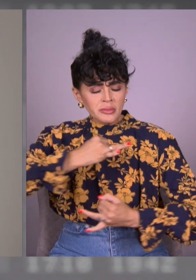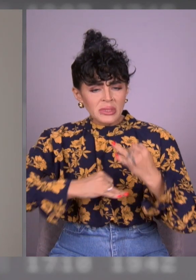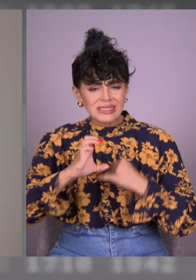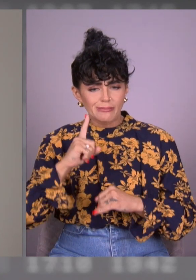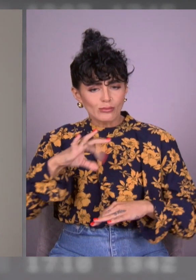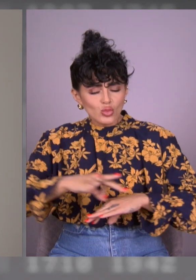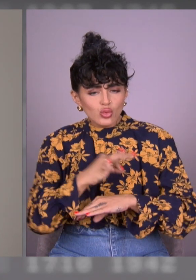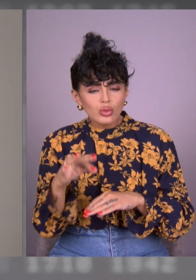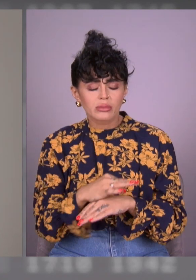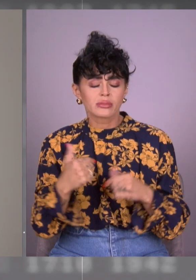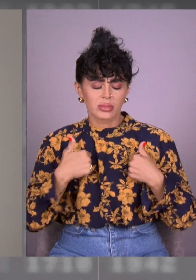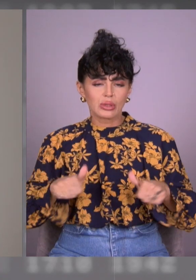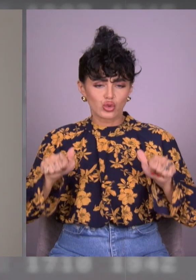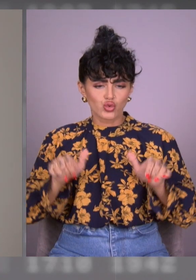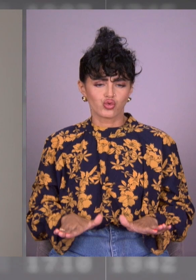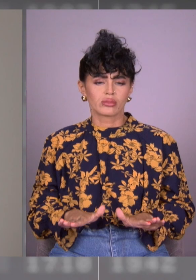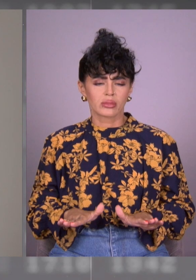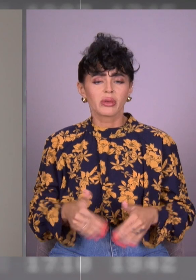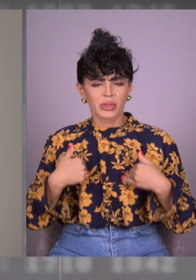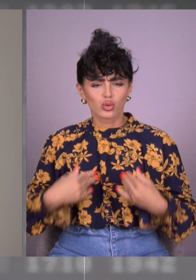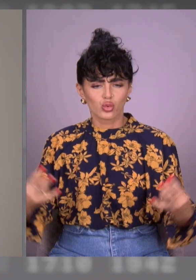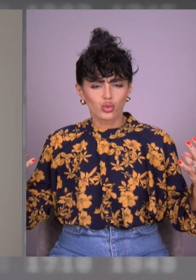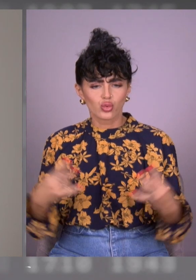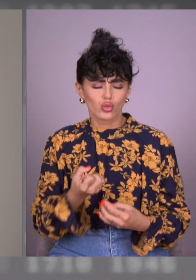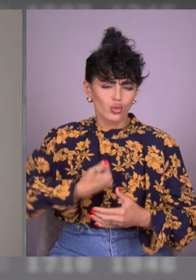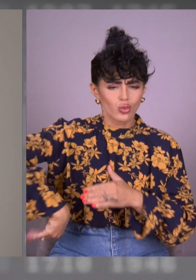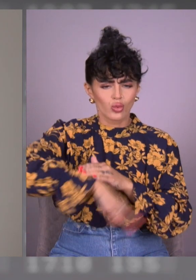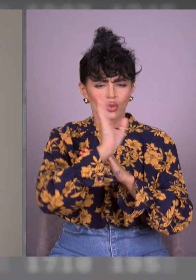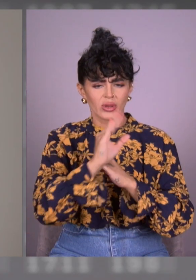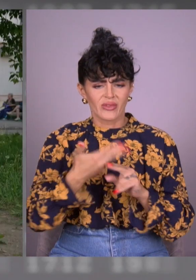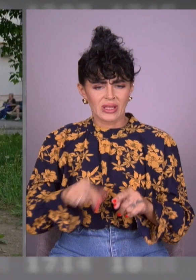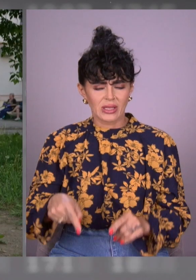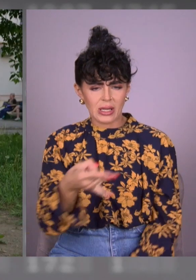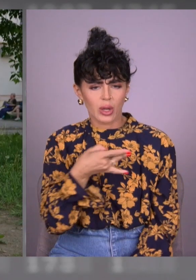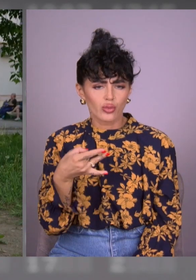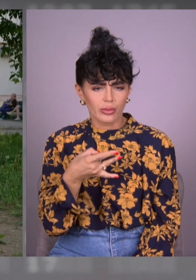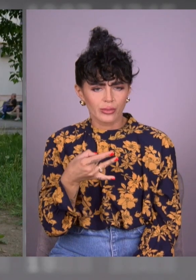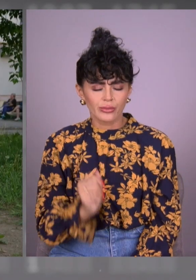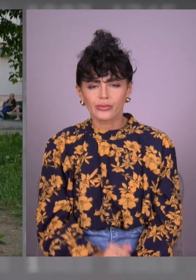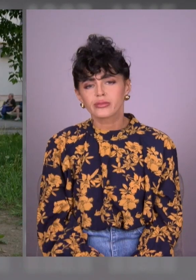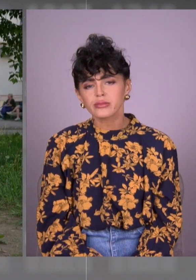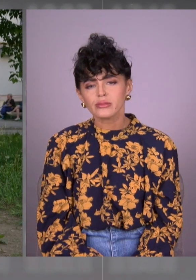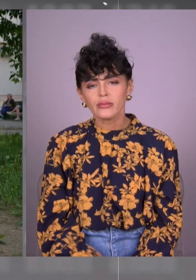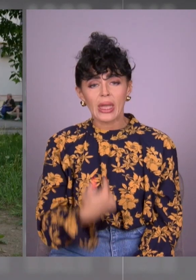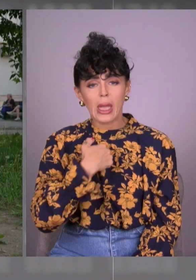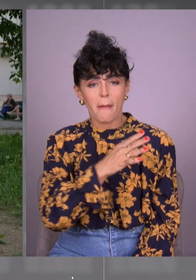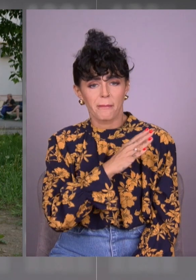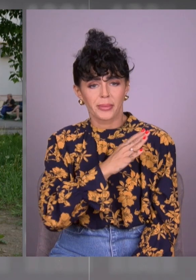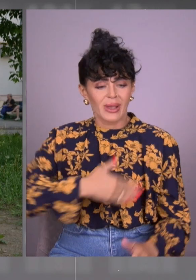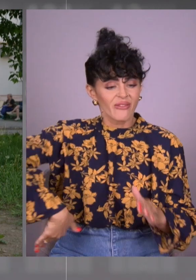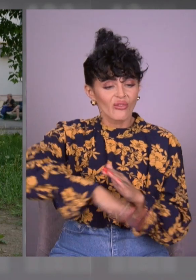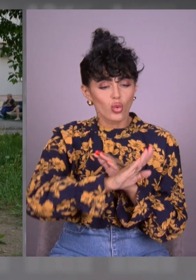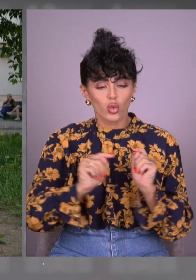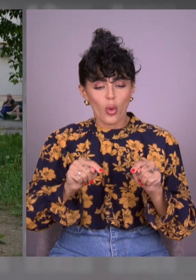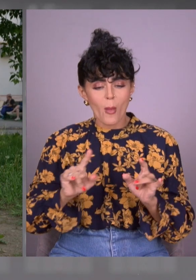і прийняли рішення, що потрібно виходити з району. Ми виходили в той момент, коли вже